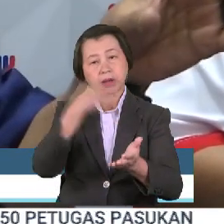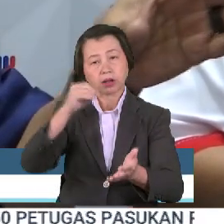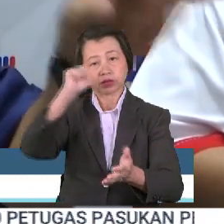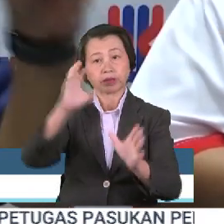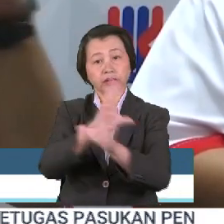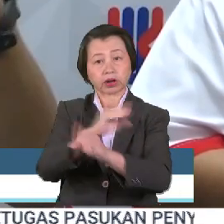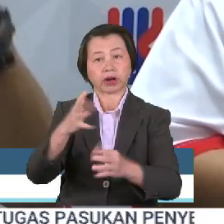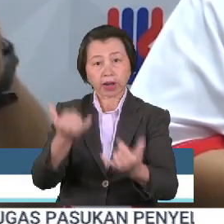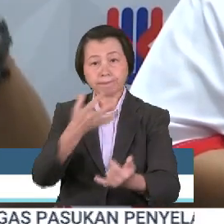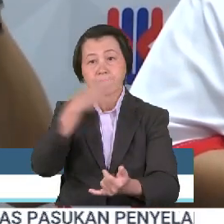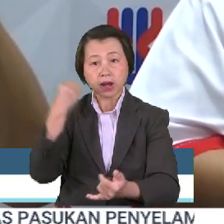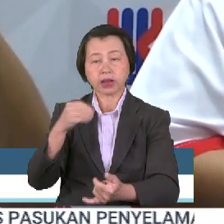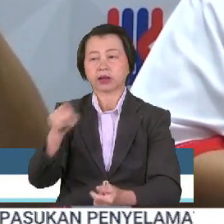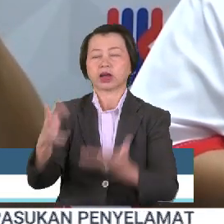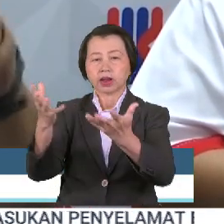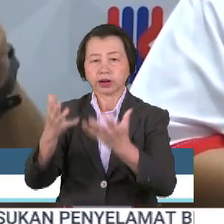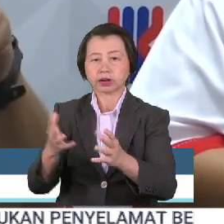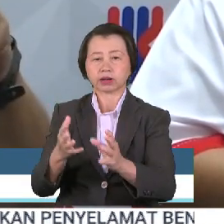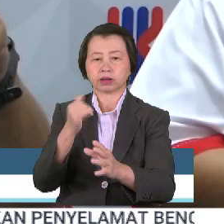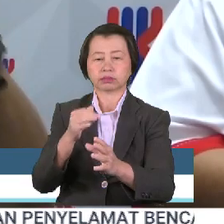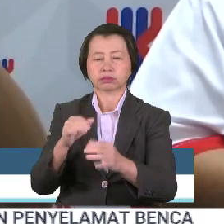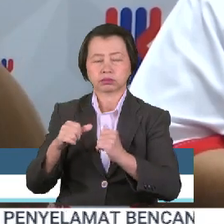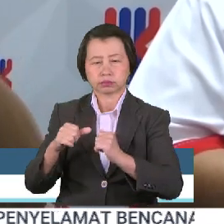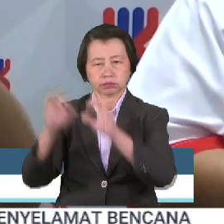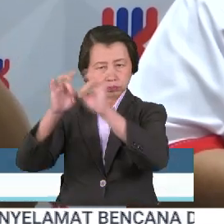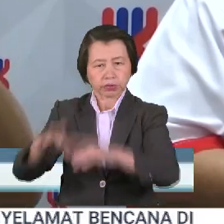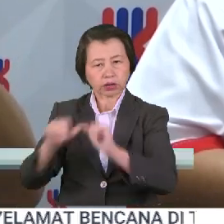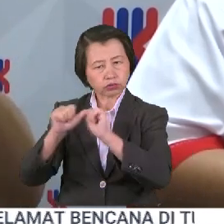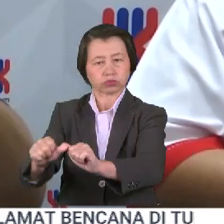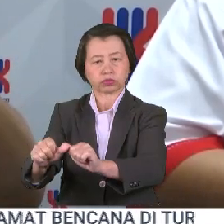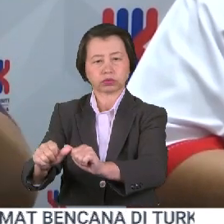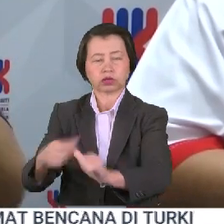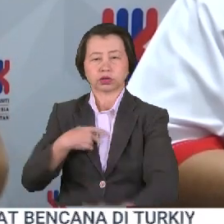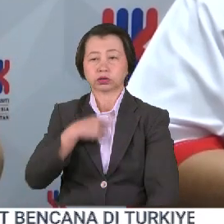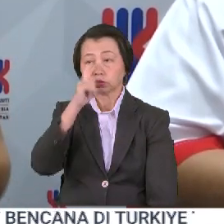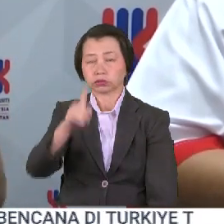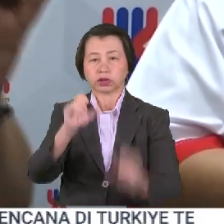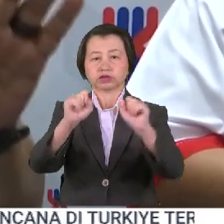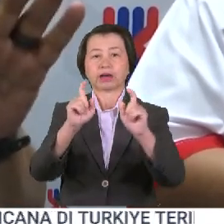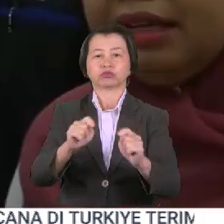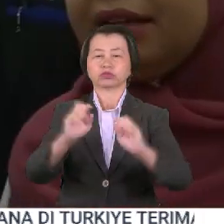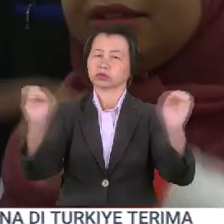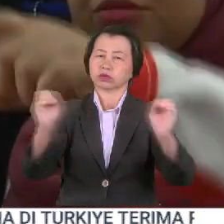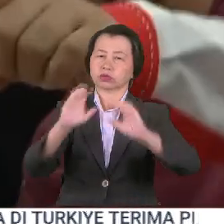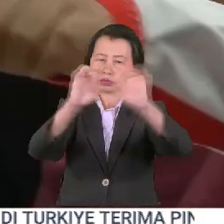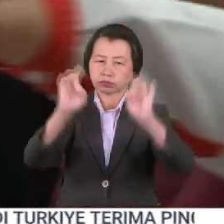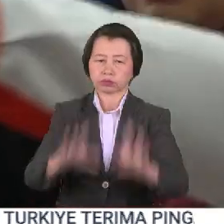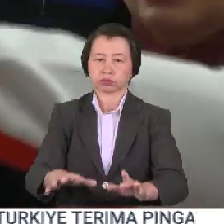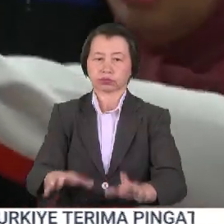balik. Jadi mereka hendak peperiksaan terus diadakan. Hanya yang kita pastikan hari Sabtu tak ada peperiksaan.